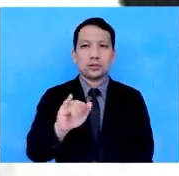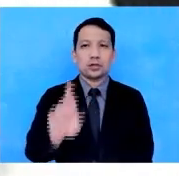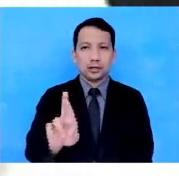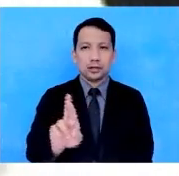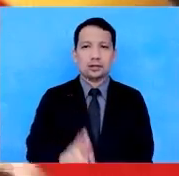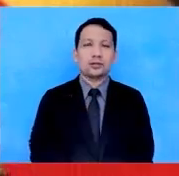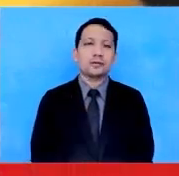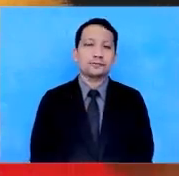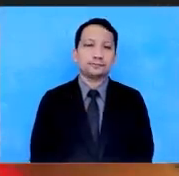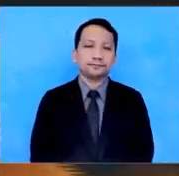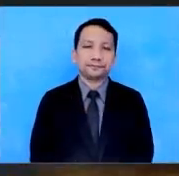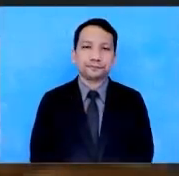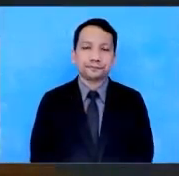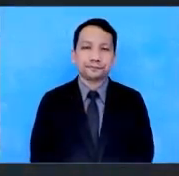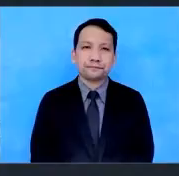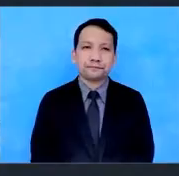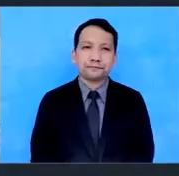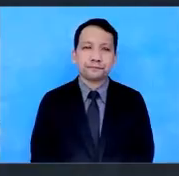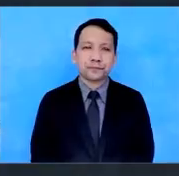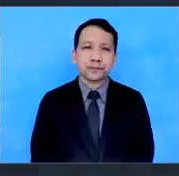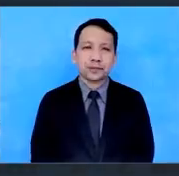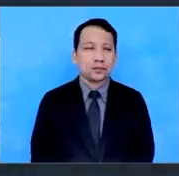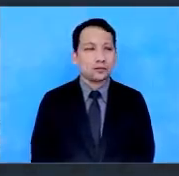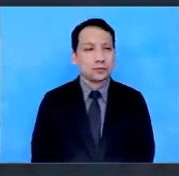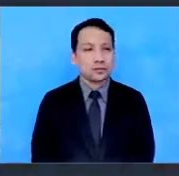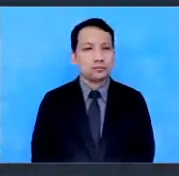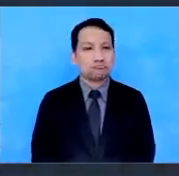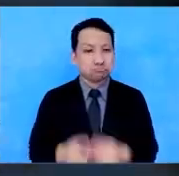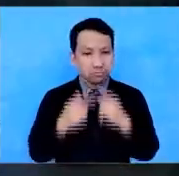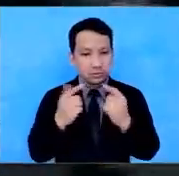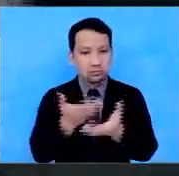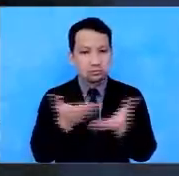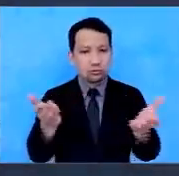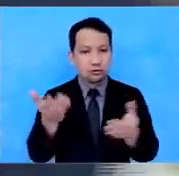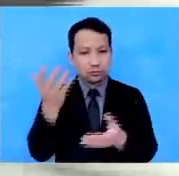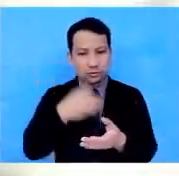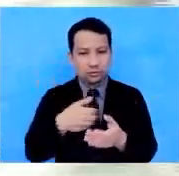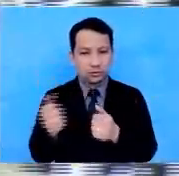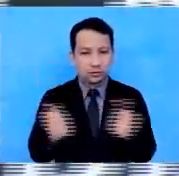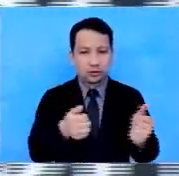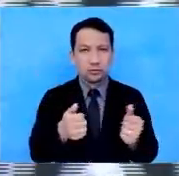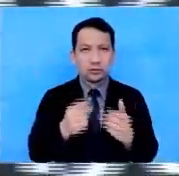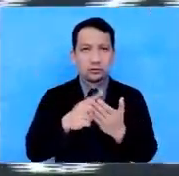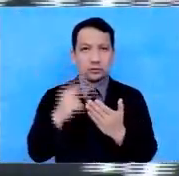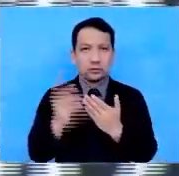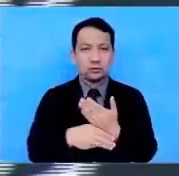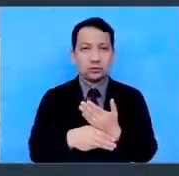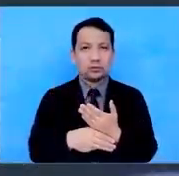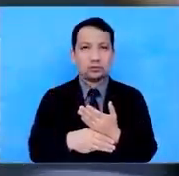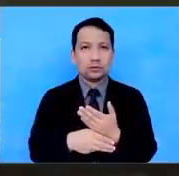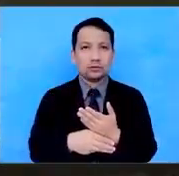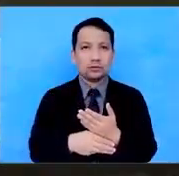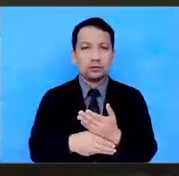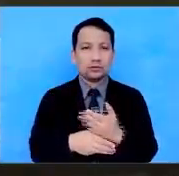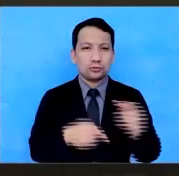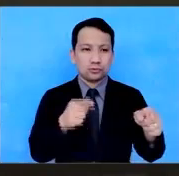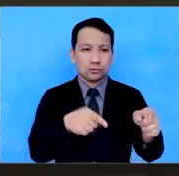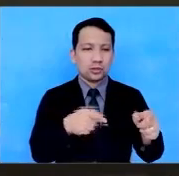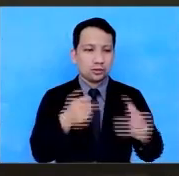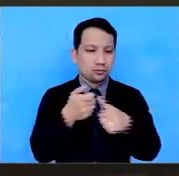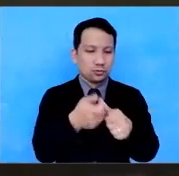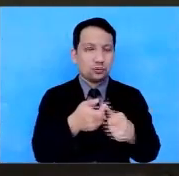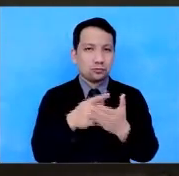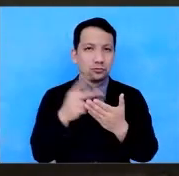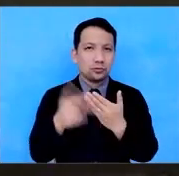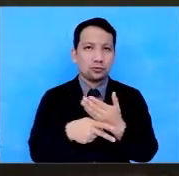Revenue o BIR. Binati niya ang BIR sa maayos na pagpapatupad ng programang Run After Tax Evaders. Nitong